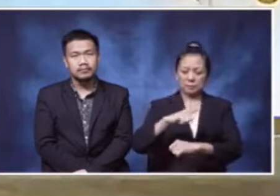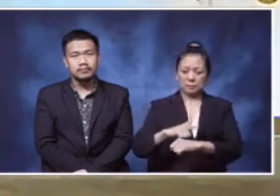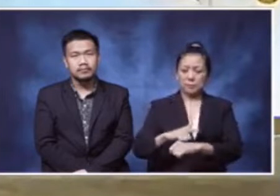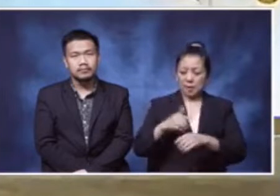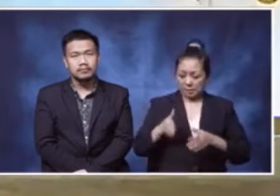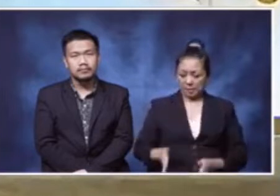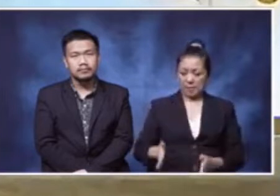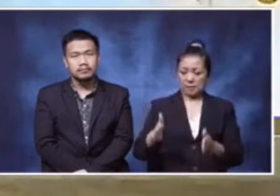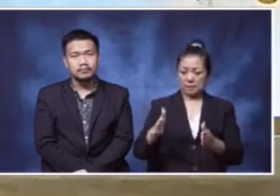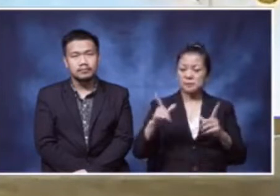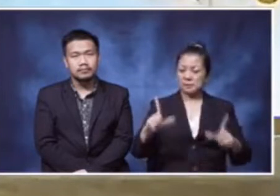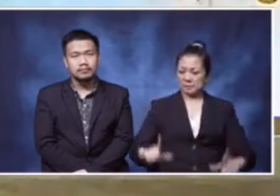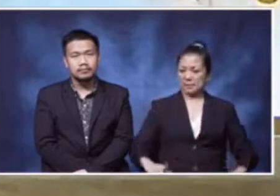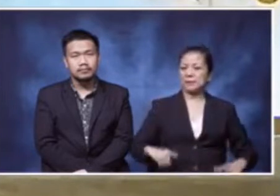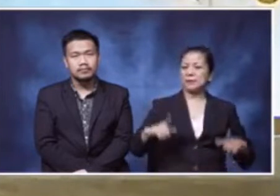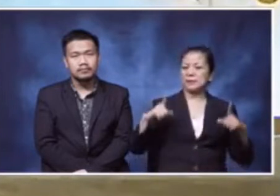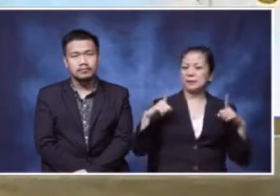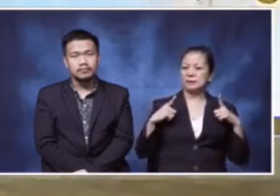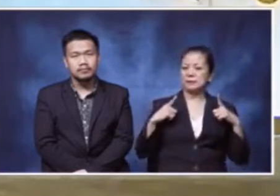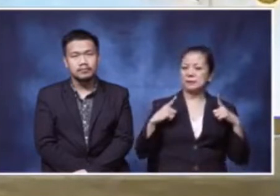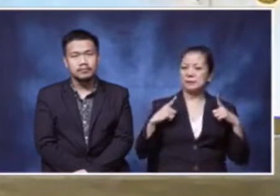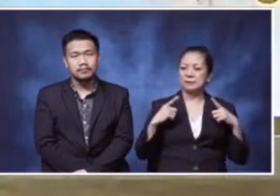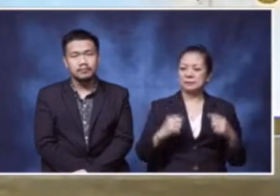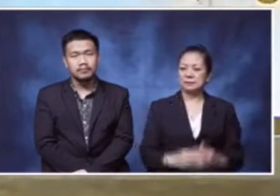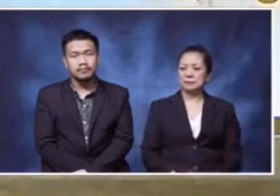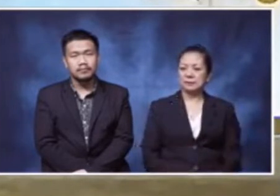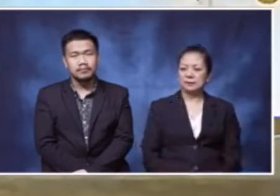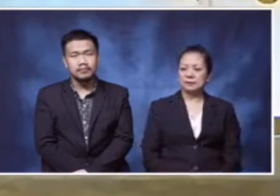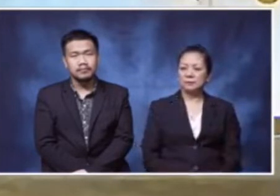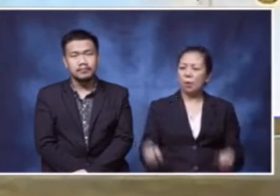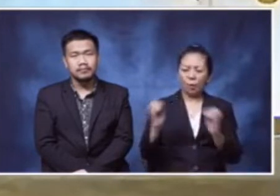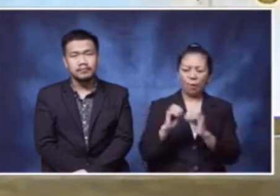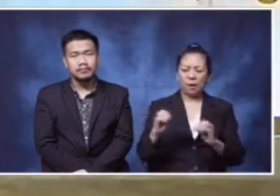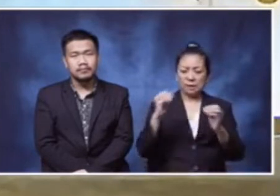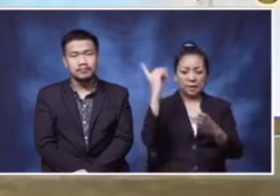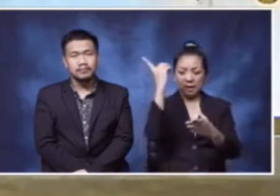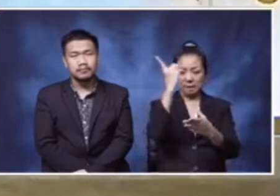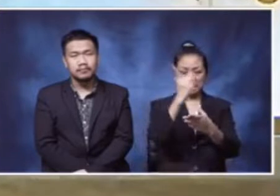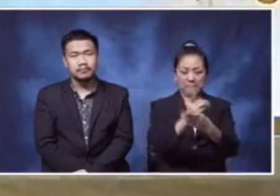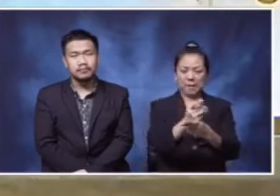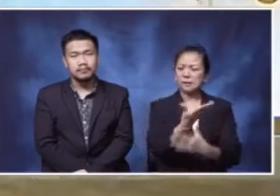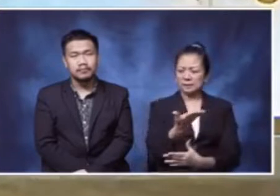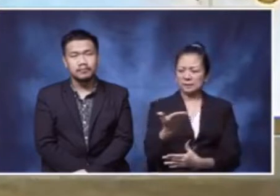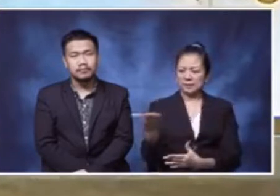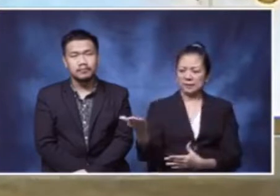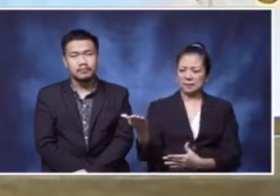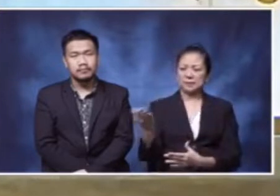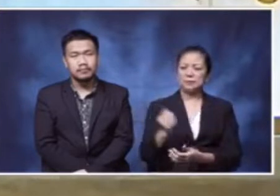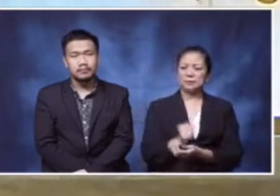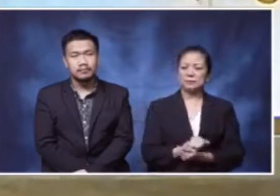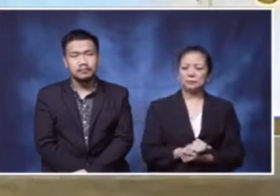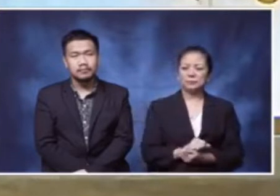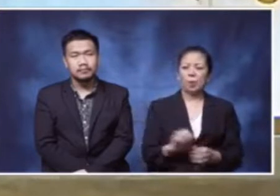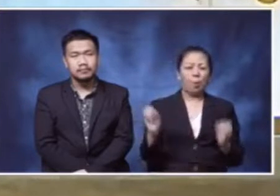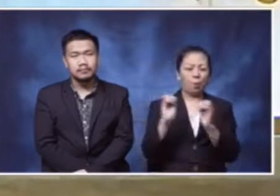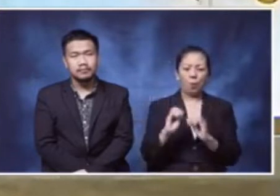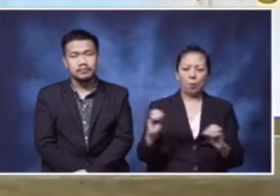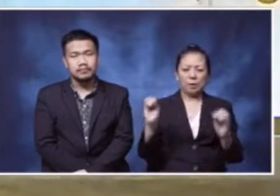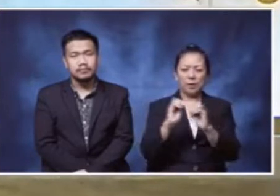doon ko patitirahin. Wala nang gagambala sa kanila roon. Wala